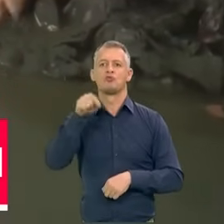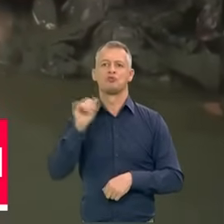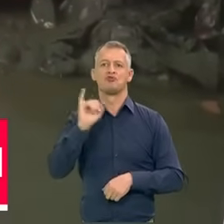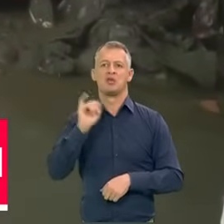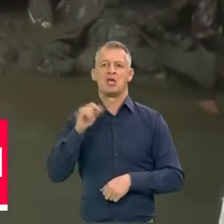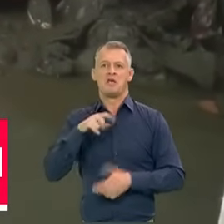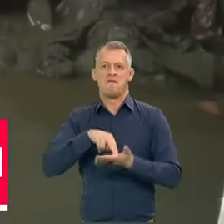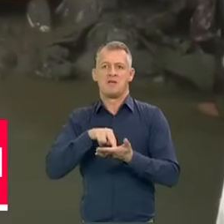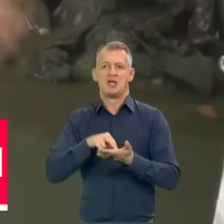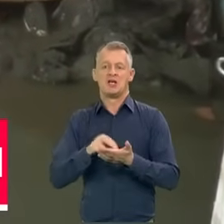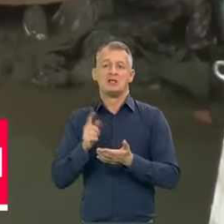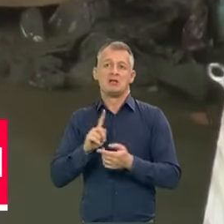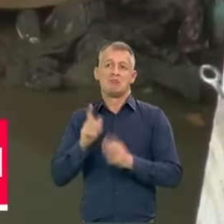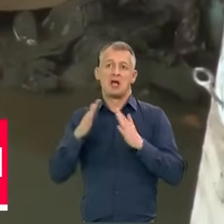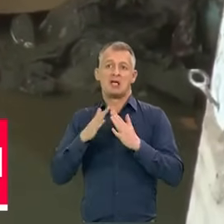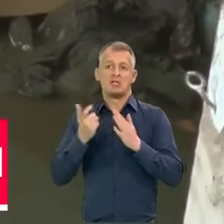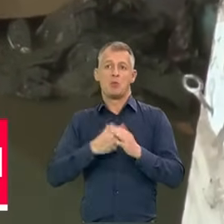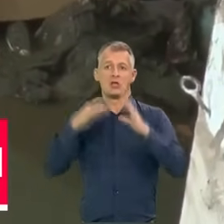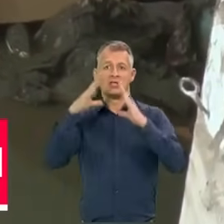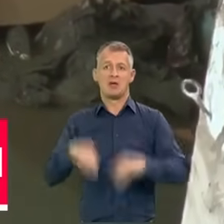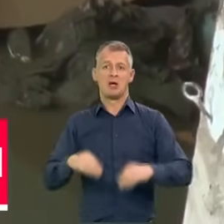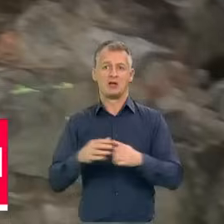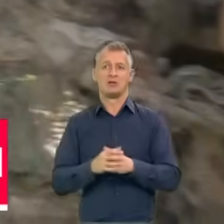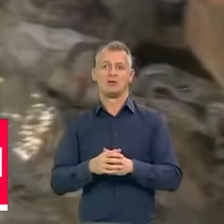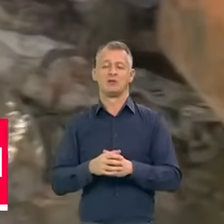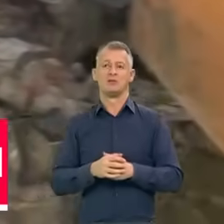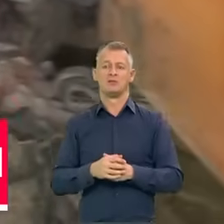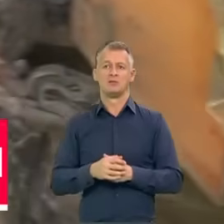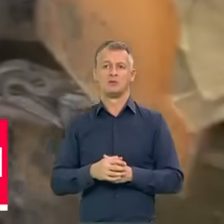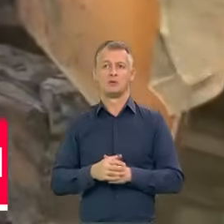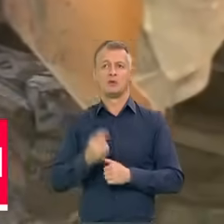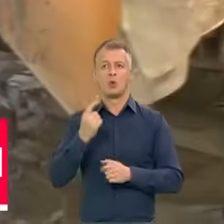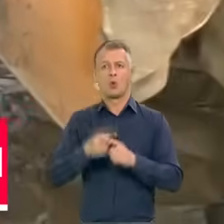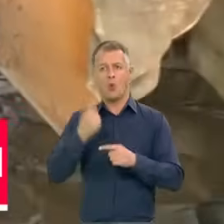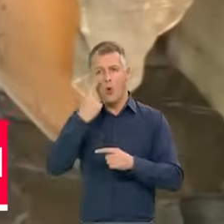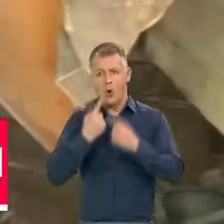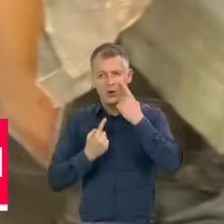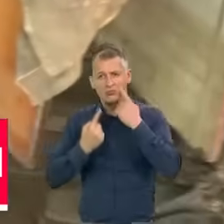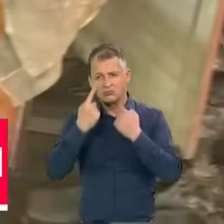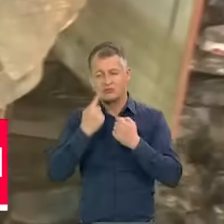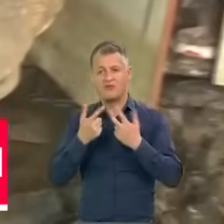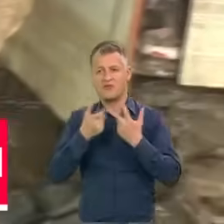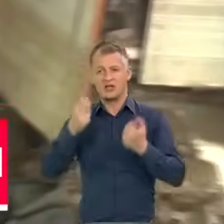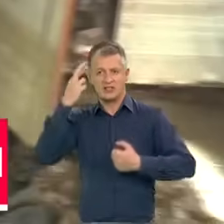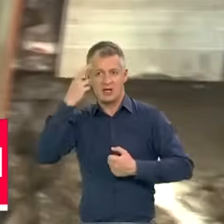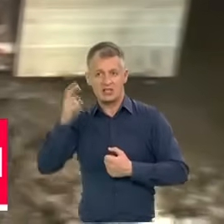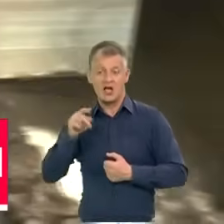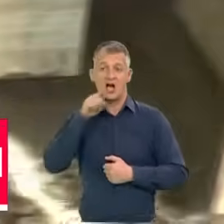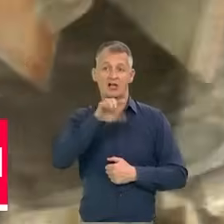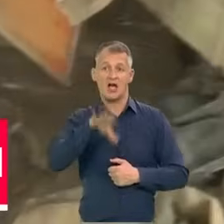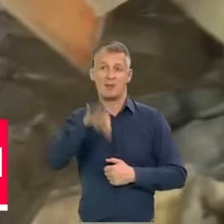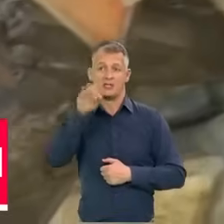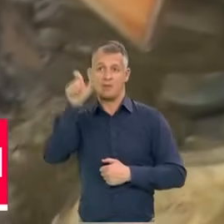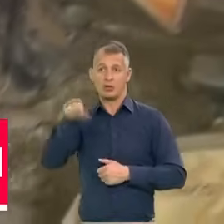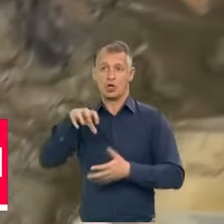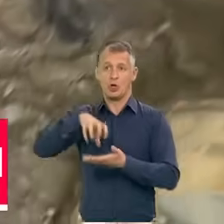mi e frică că să dărâm casă că ea a pornit și sobe și tot cu ochii în lacrimi și fără speranță Așa i am găsit pe localnicii